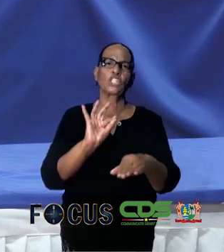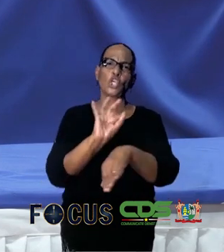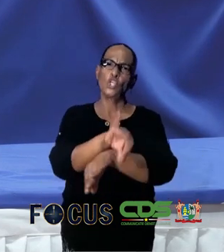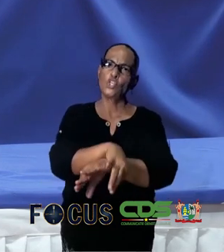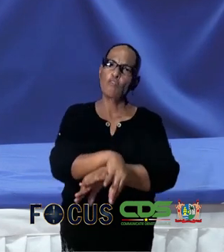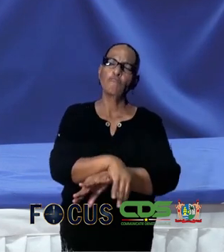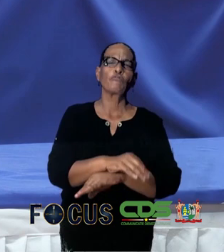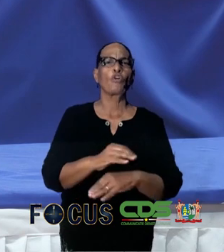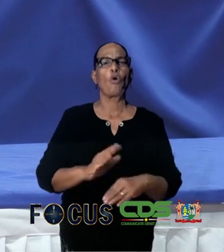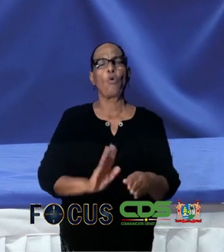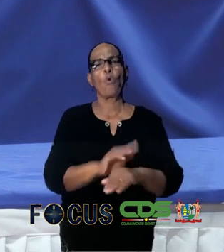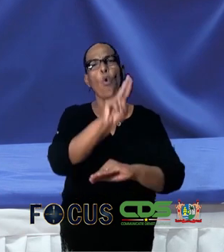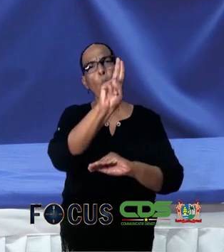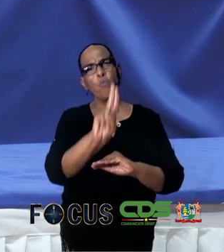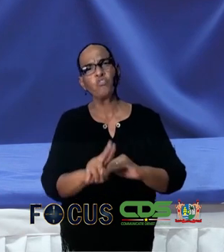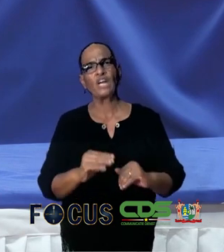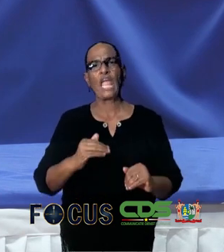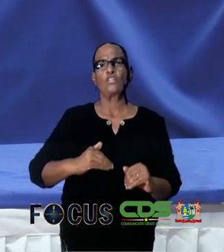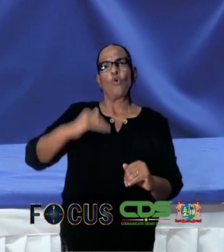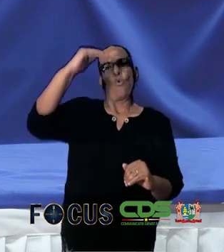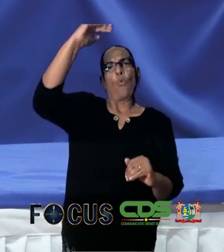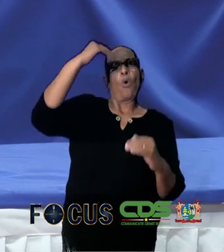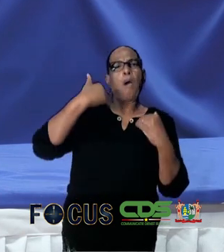hoge functionarissen binnen de regering.